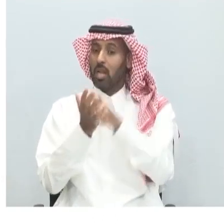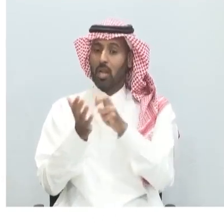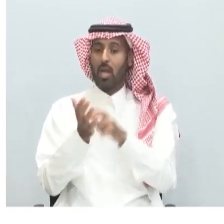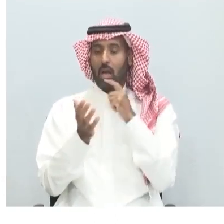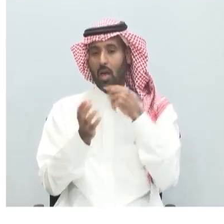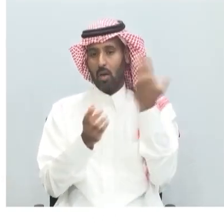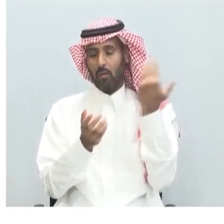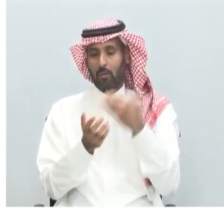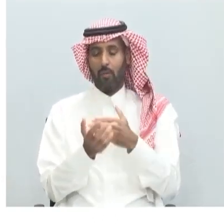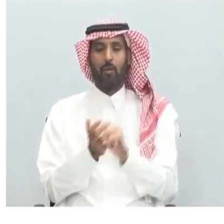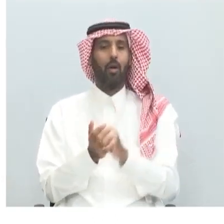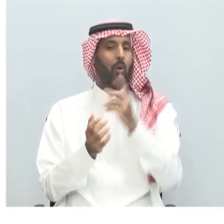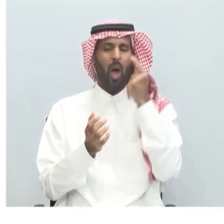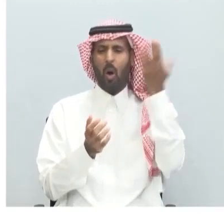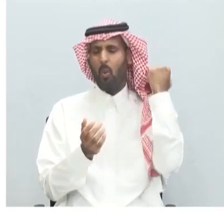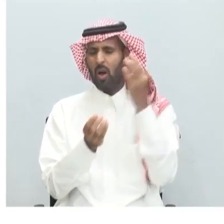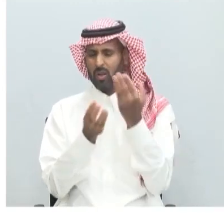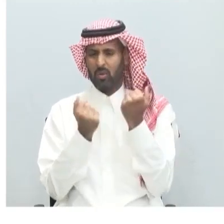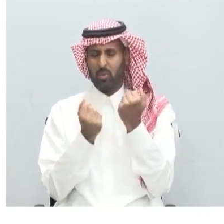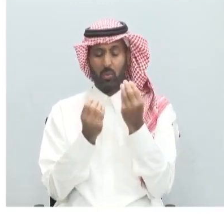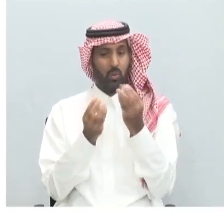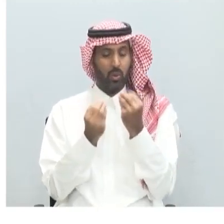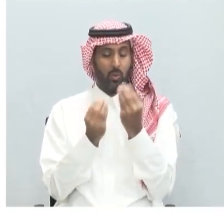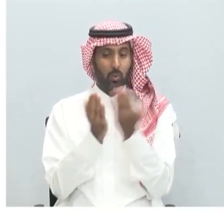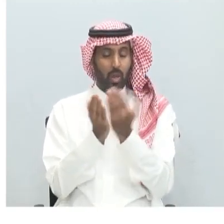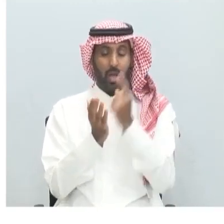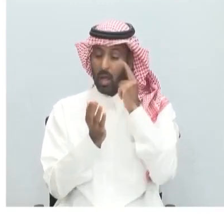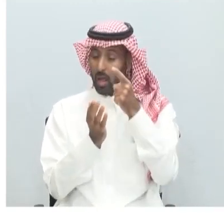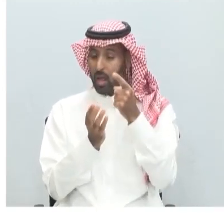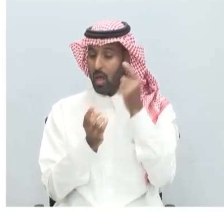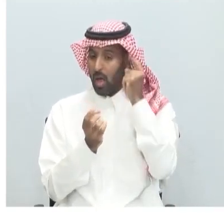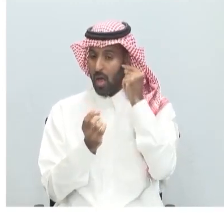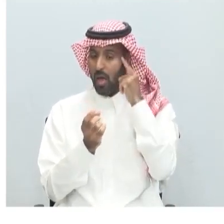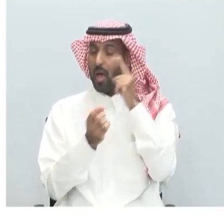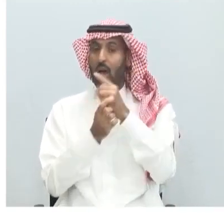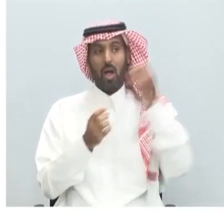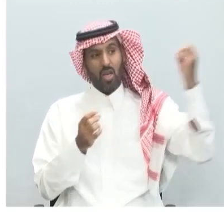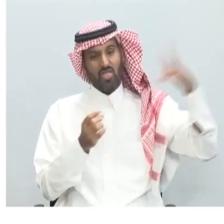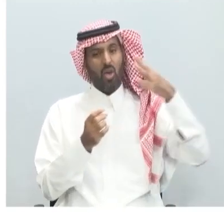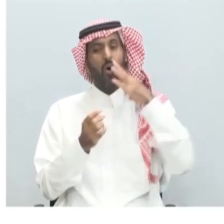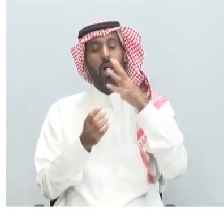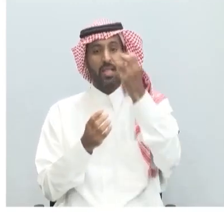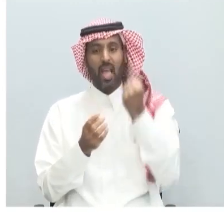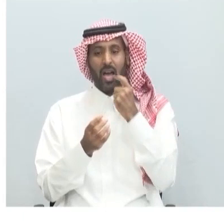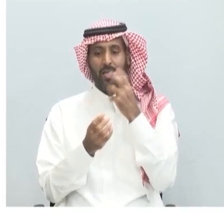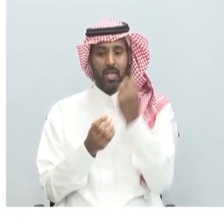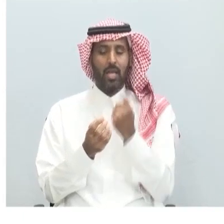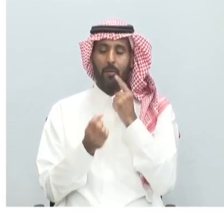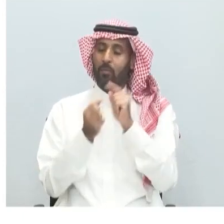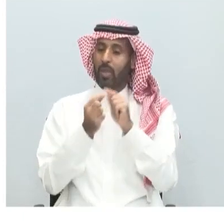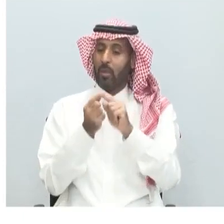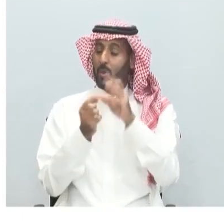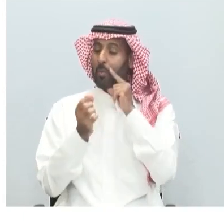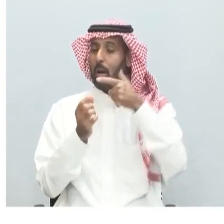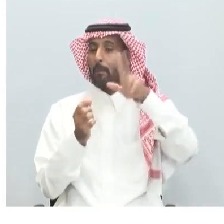سنتعرف عليها باذن الله ماذا تعلمنا في الحصه الماضيه تعلمنا الضوء وطاقه الكم نموذج بور للذره